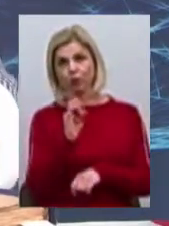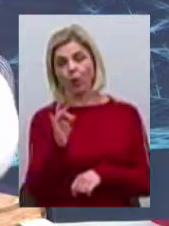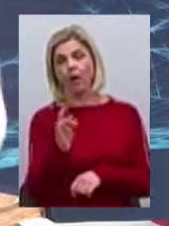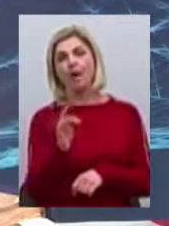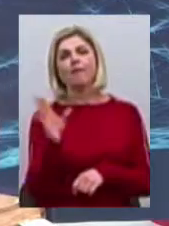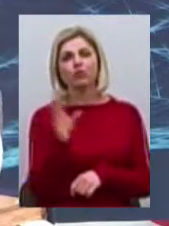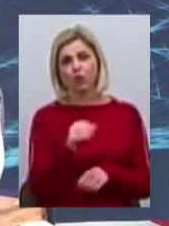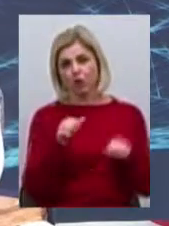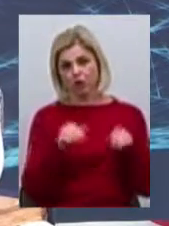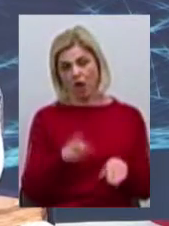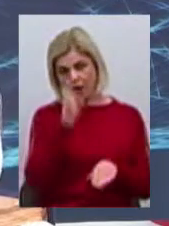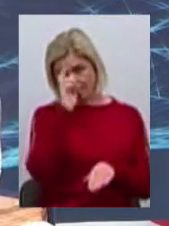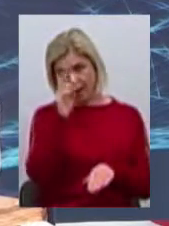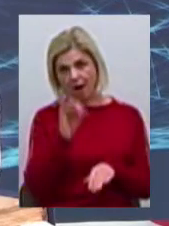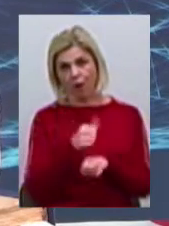так? І